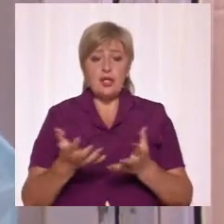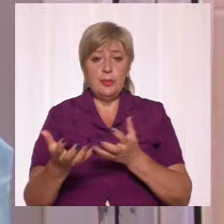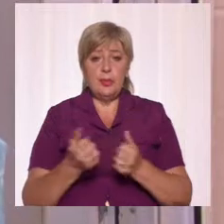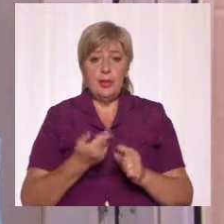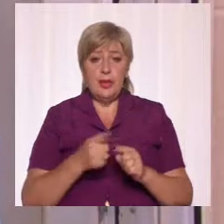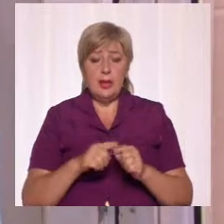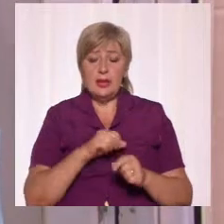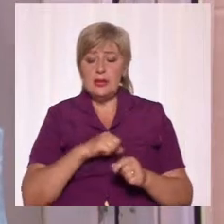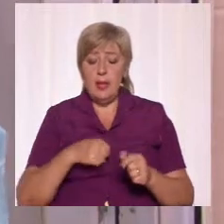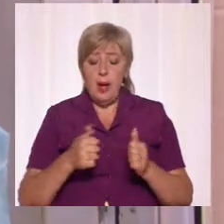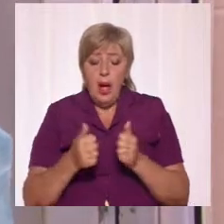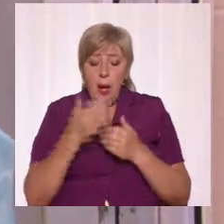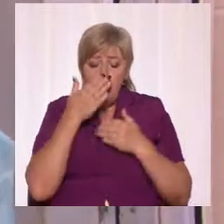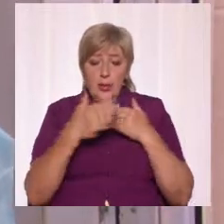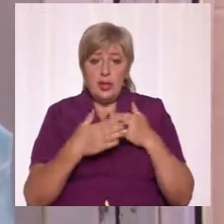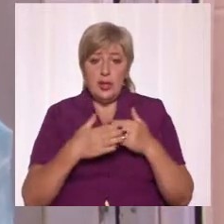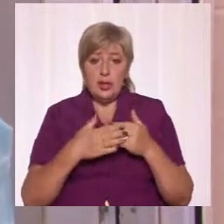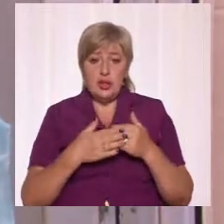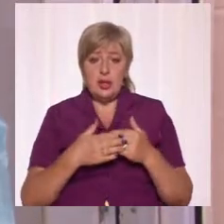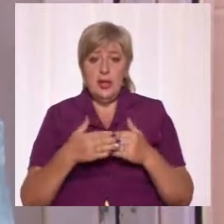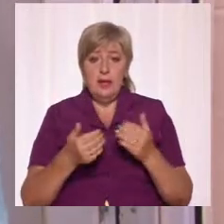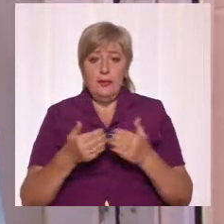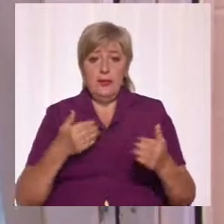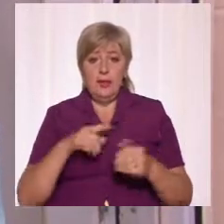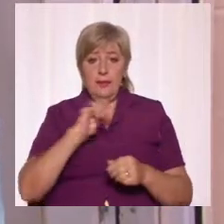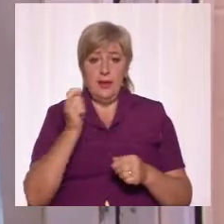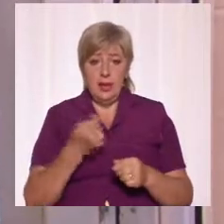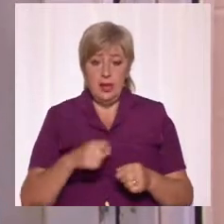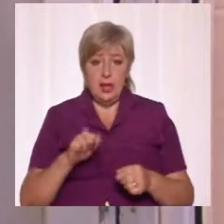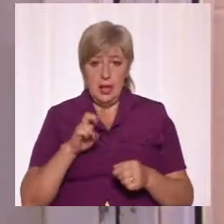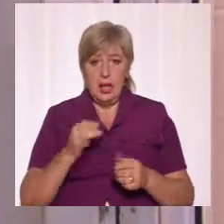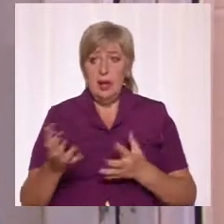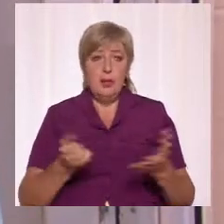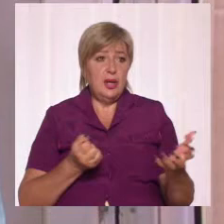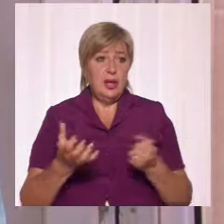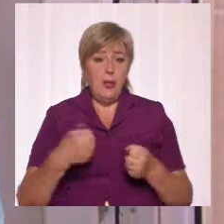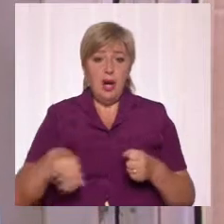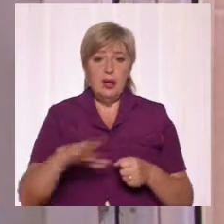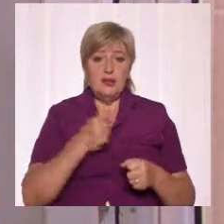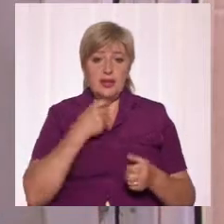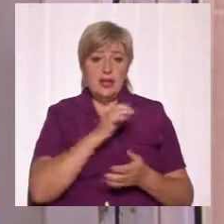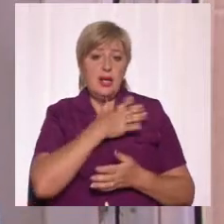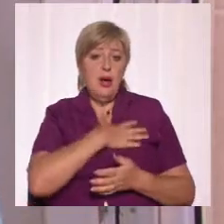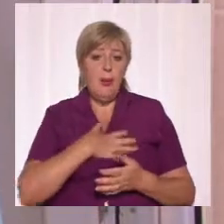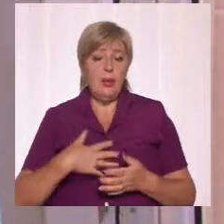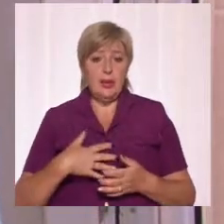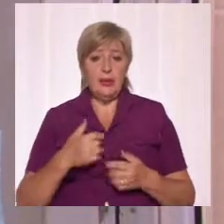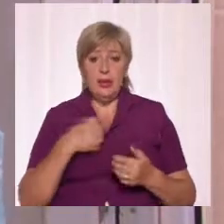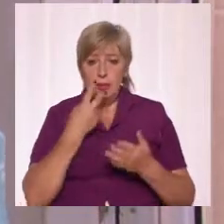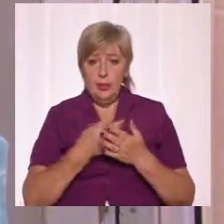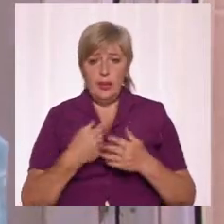яка найперше приймає хлопців наших і весь час показує ці кадри, які, знаєте,